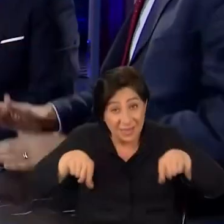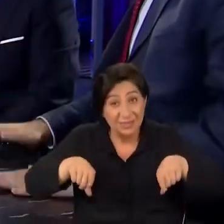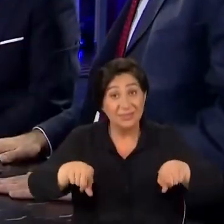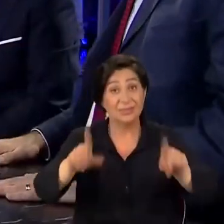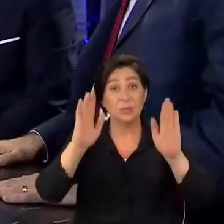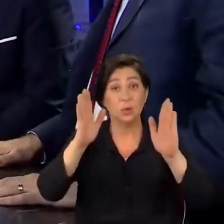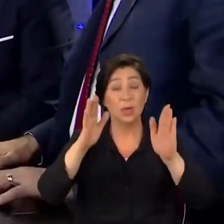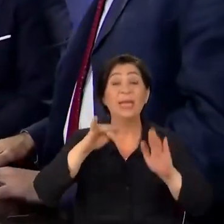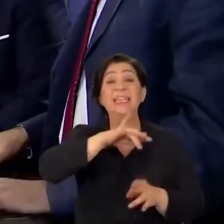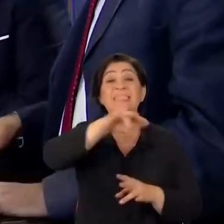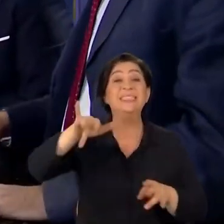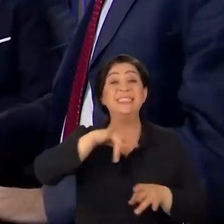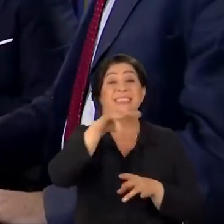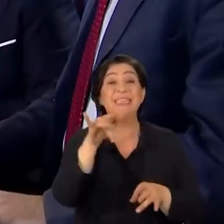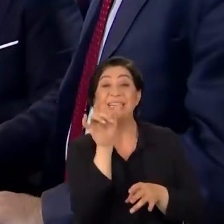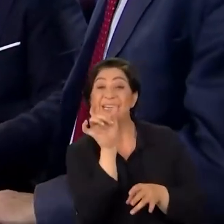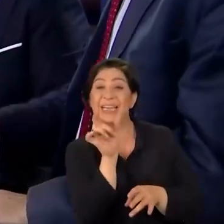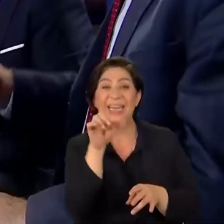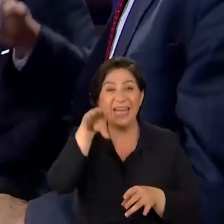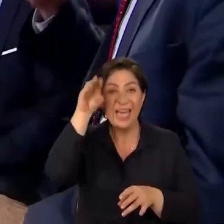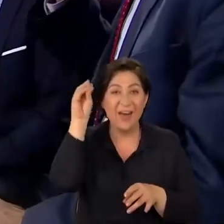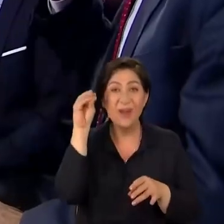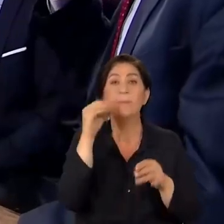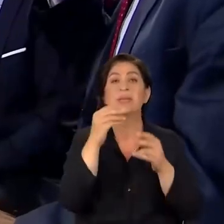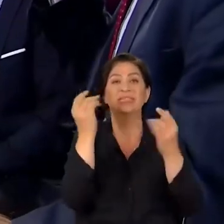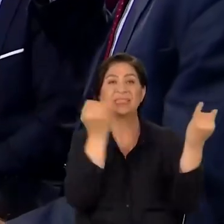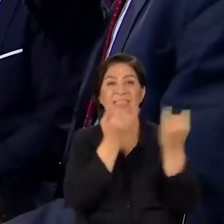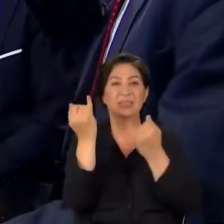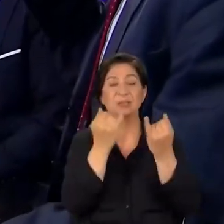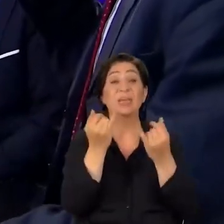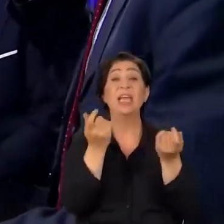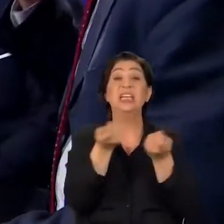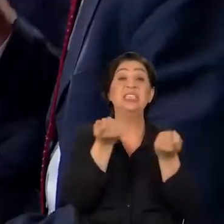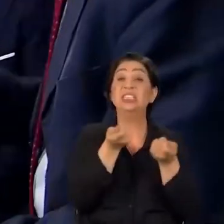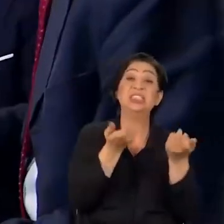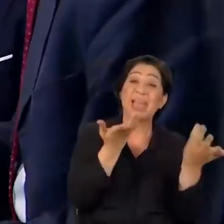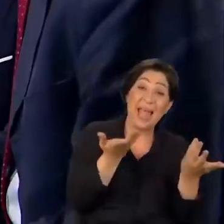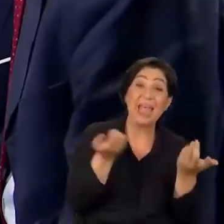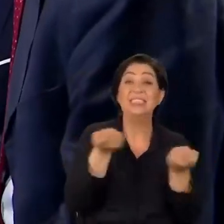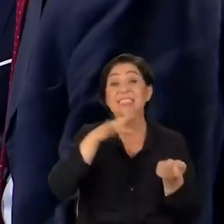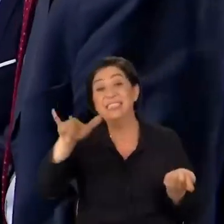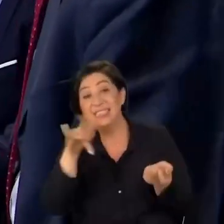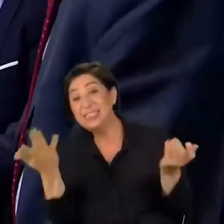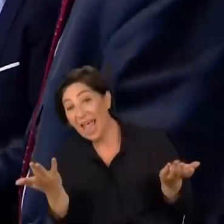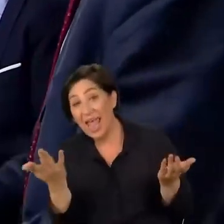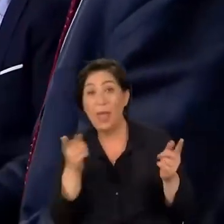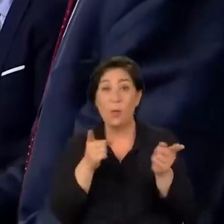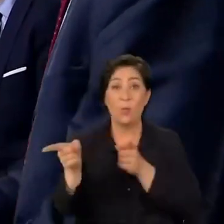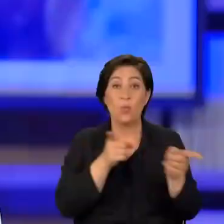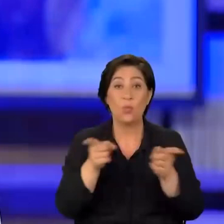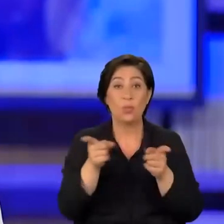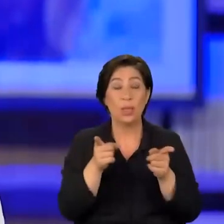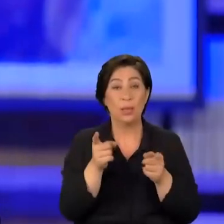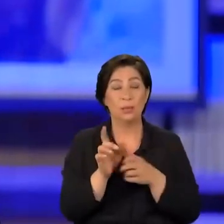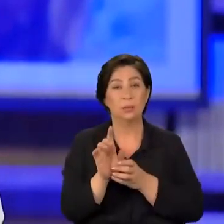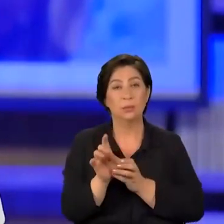Aslında işsizlik denilen kavram da tartışmaya açılacak. Yani evet. İşlilik evet. neydi, işsizlik neydi? Evet. Yani buradaki yani niye beni